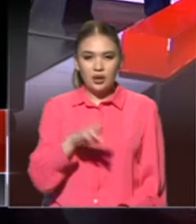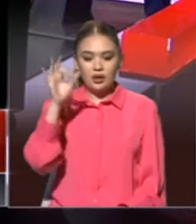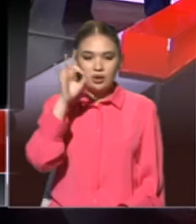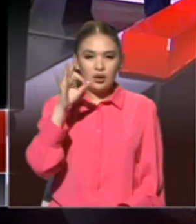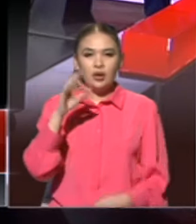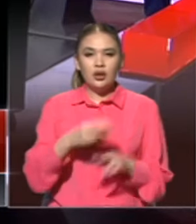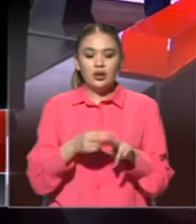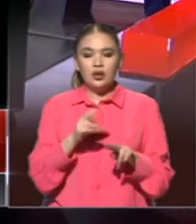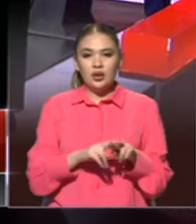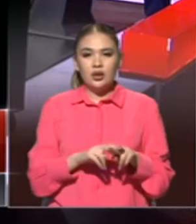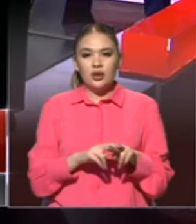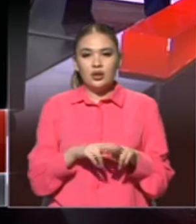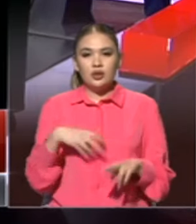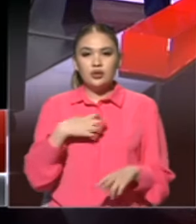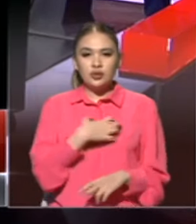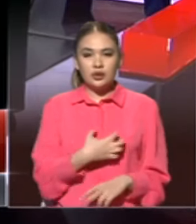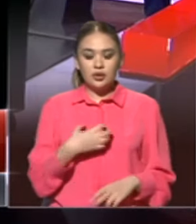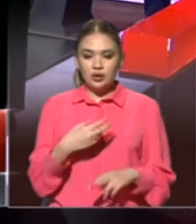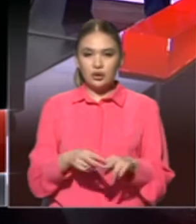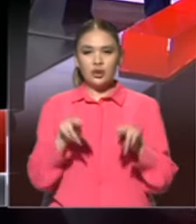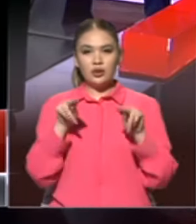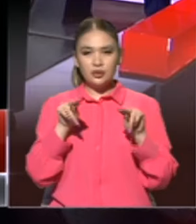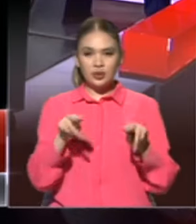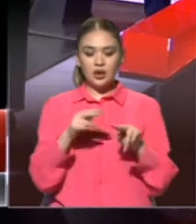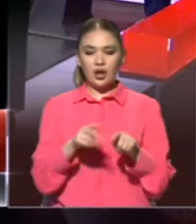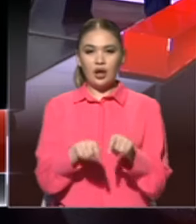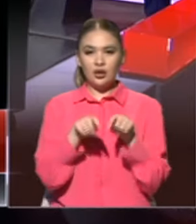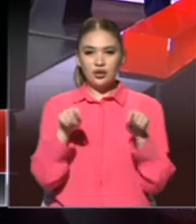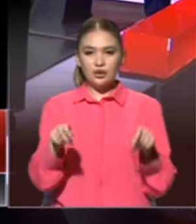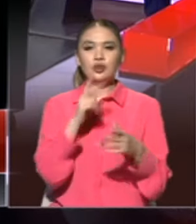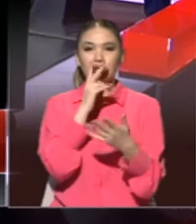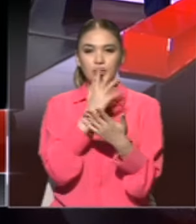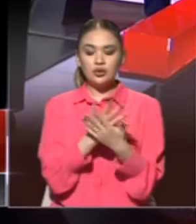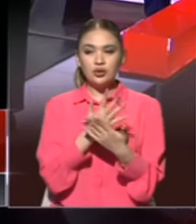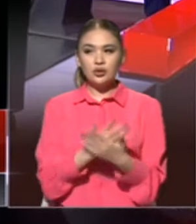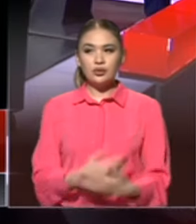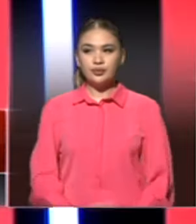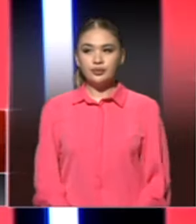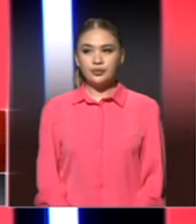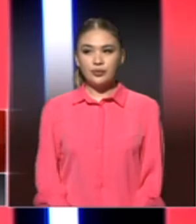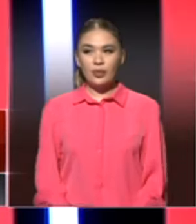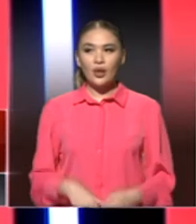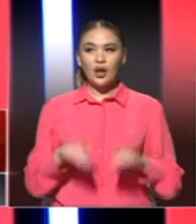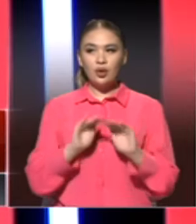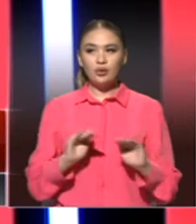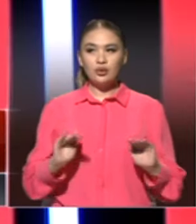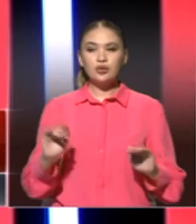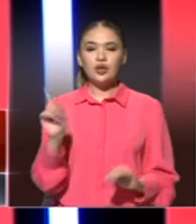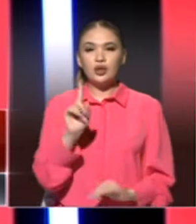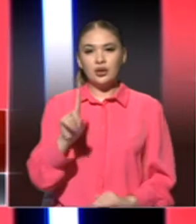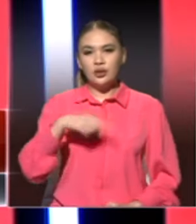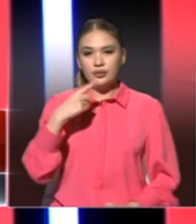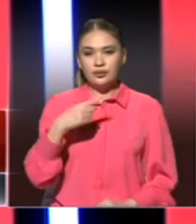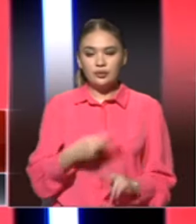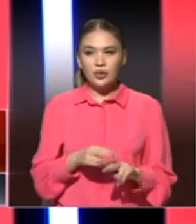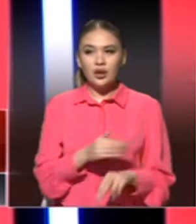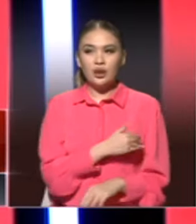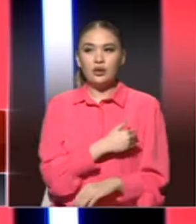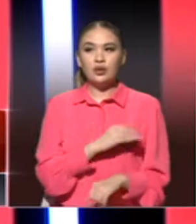ұлттық бірыңғай тестілеудің әділ ашық өтуін қамтамасыз ету. Оқушылар не дейді Гүлжанат ханым? Осы орайда мен де қосып